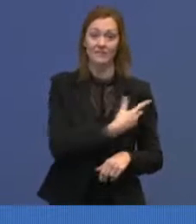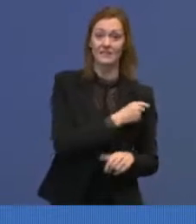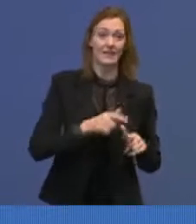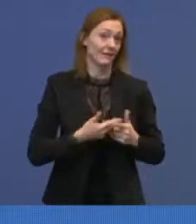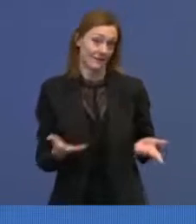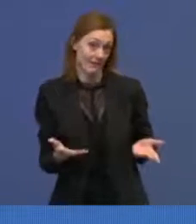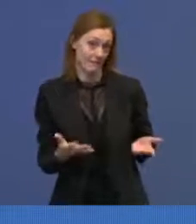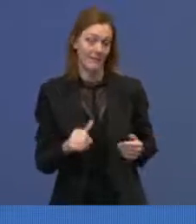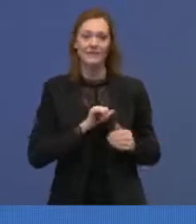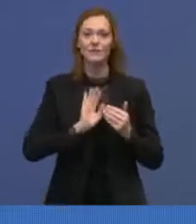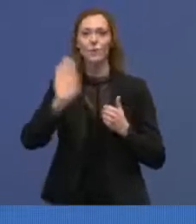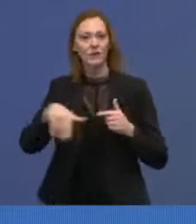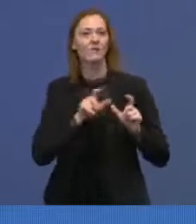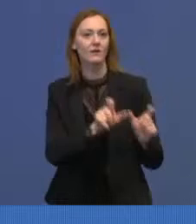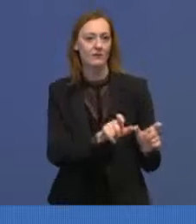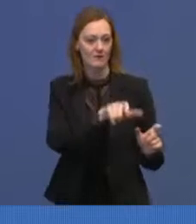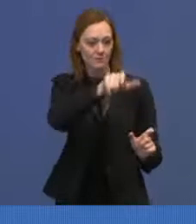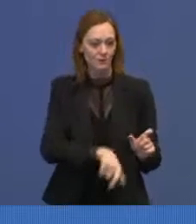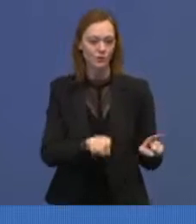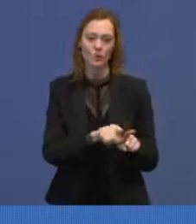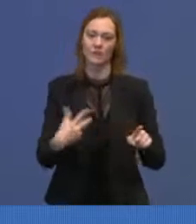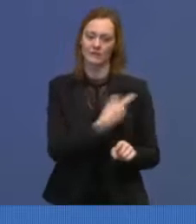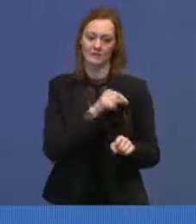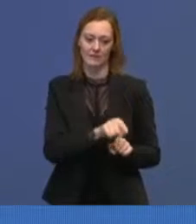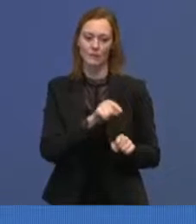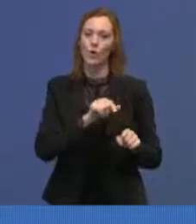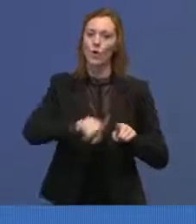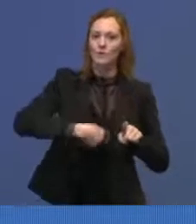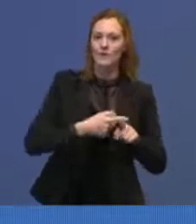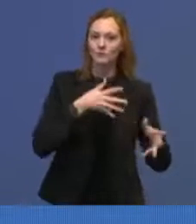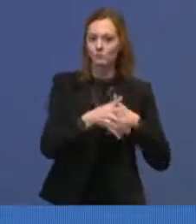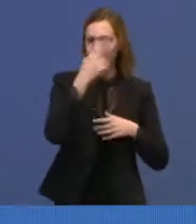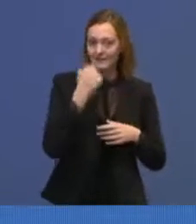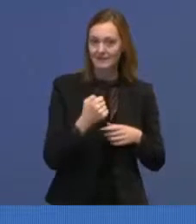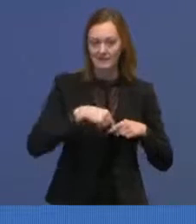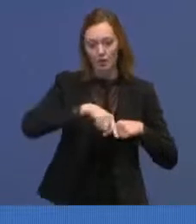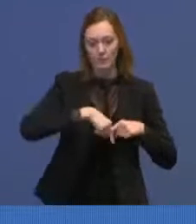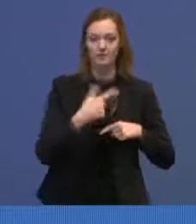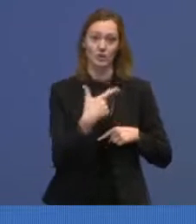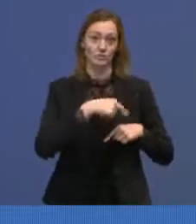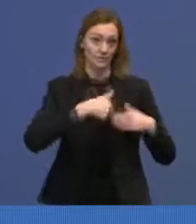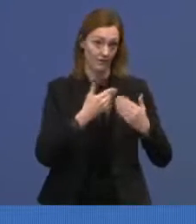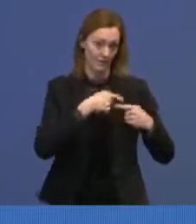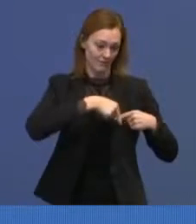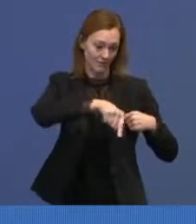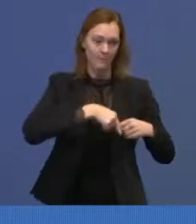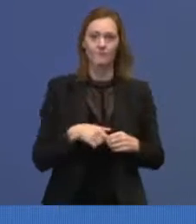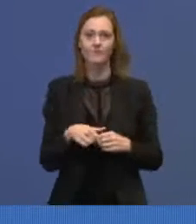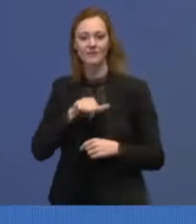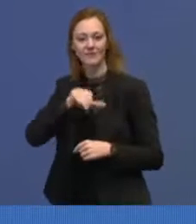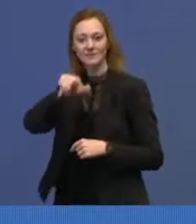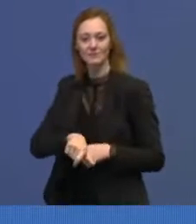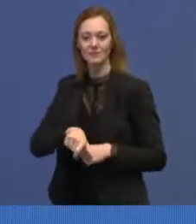si karantiilkaas looga baxo, waa in dadka talaalani mar kale isbaadhaan ugu dambayn 7 maalmo kadib. dadka aan la talaalin waa inay